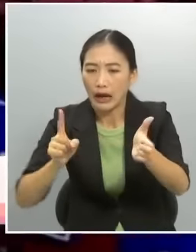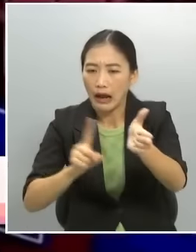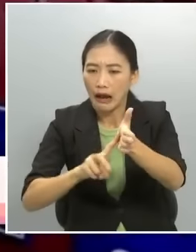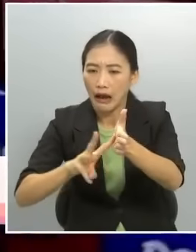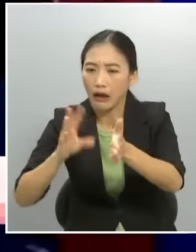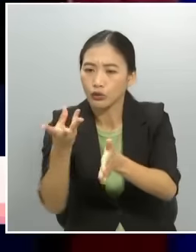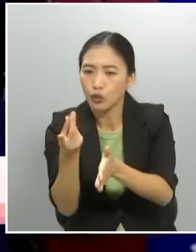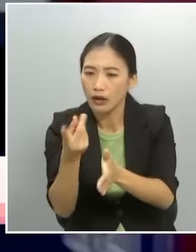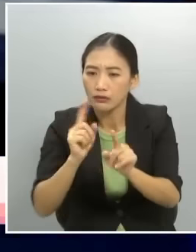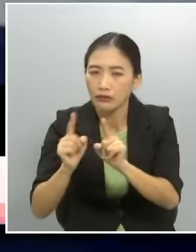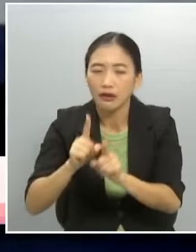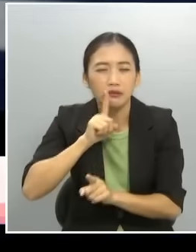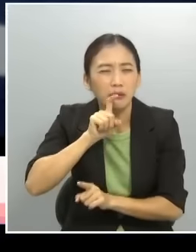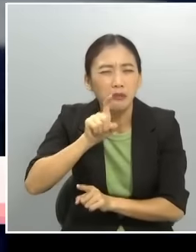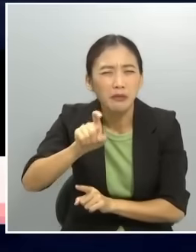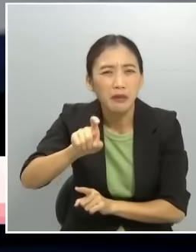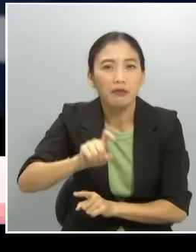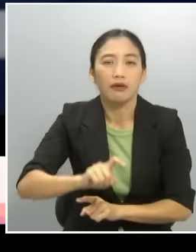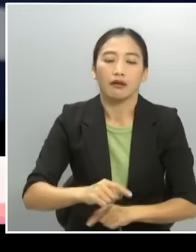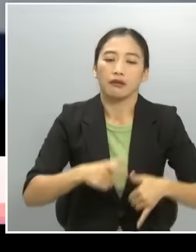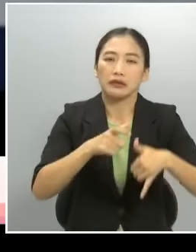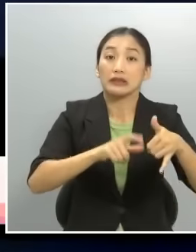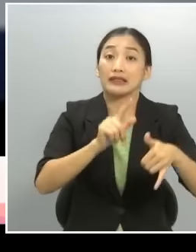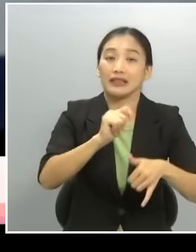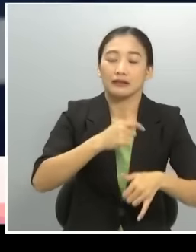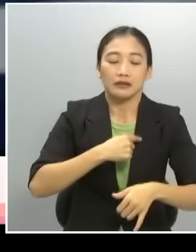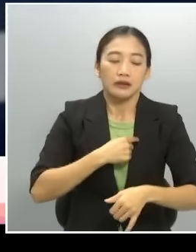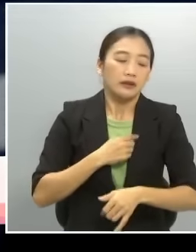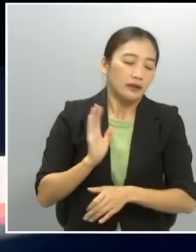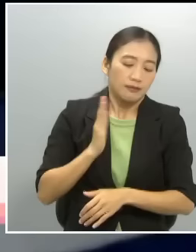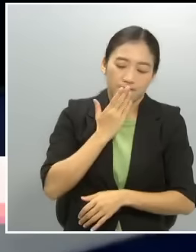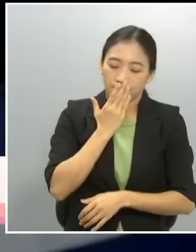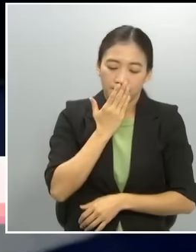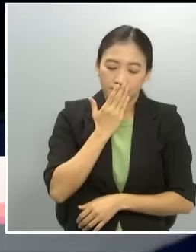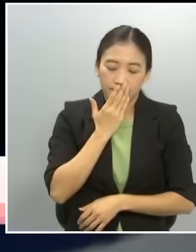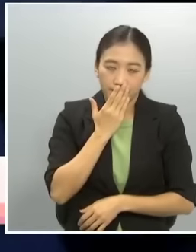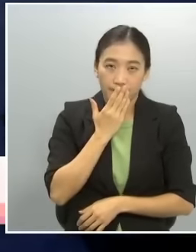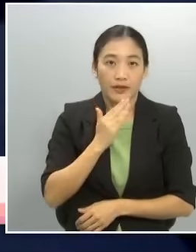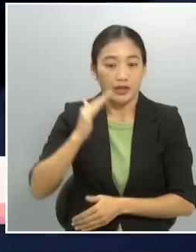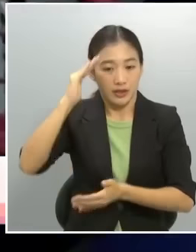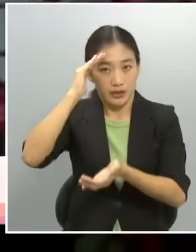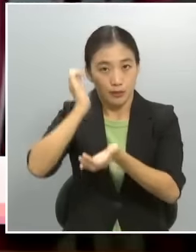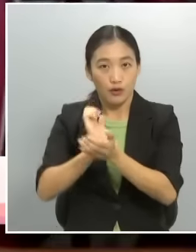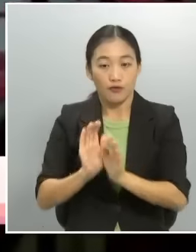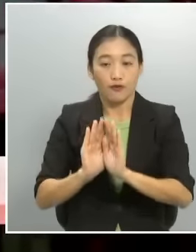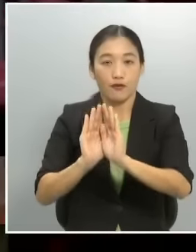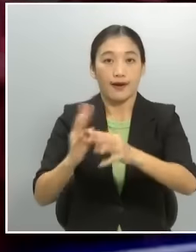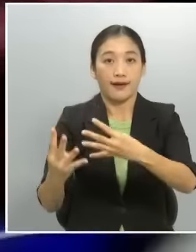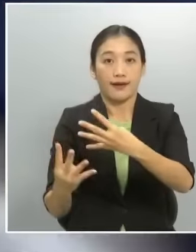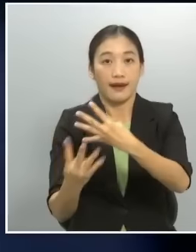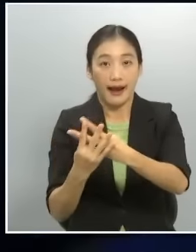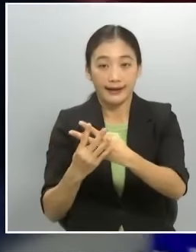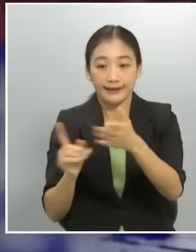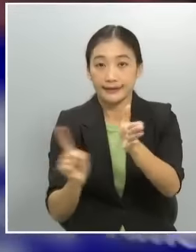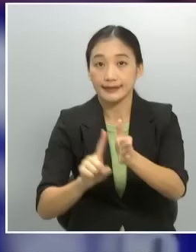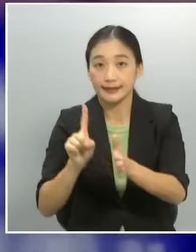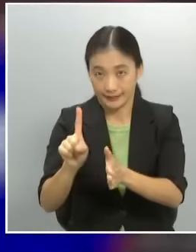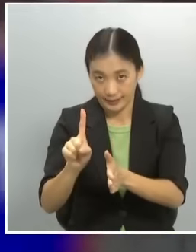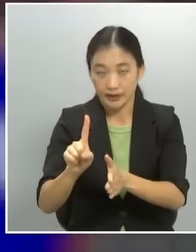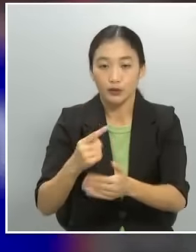อบคำถามนะครับตำรวจเองก็คุมตัวนะครับไปขออำนาจฝากขังผัดแรกครับช่วงบ่ายวันนี้นี่ฮะคุณผู้ชม